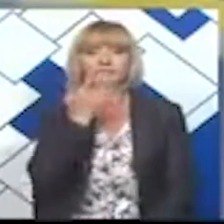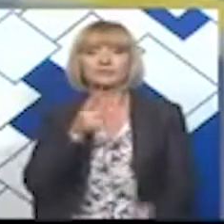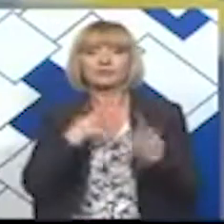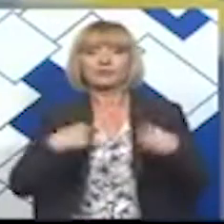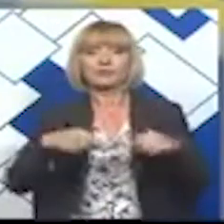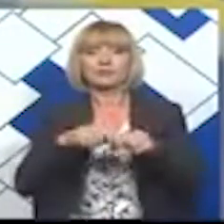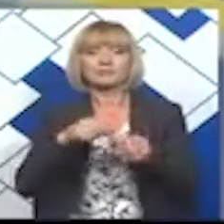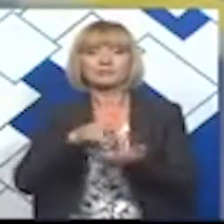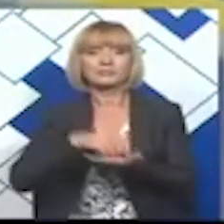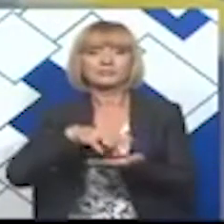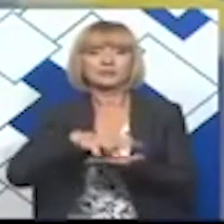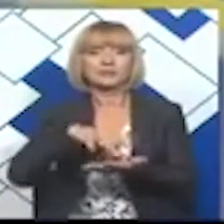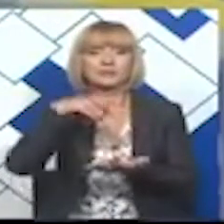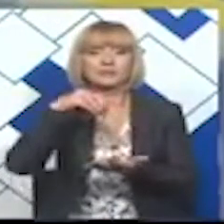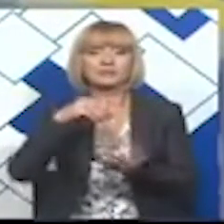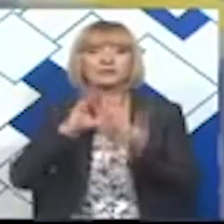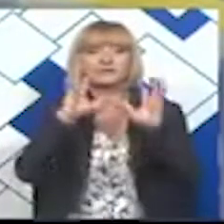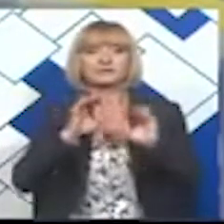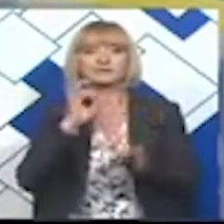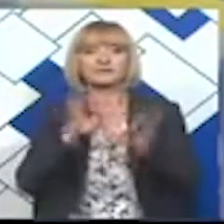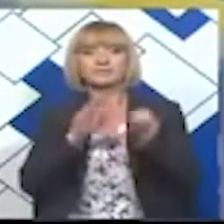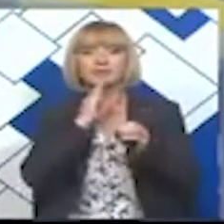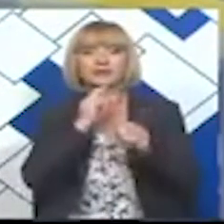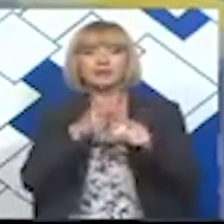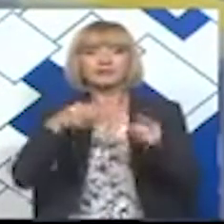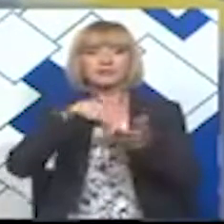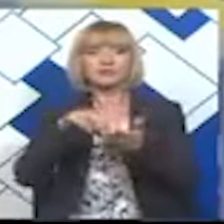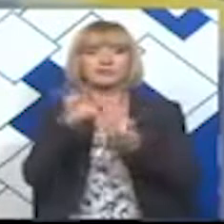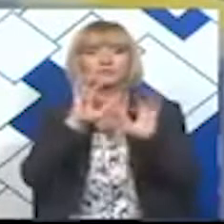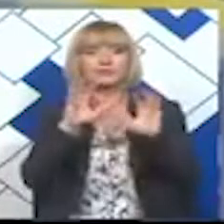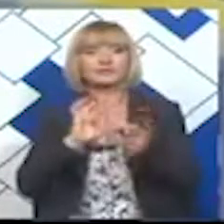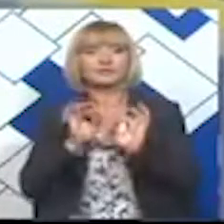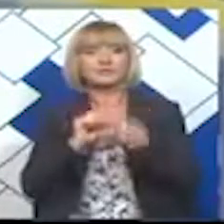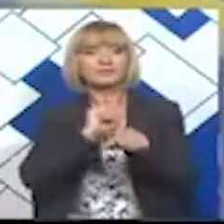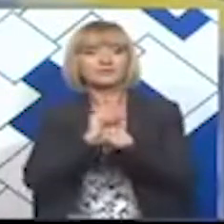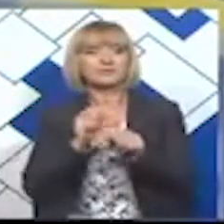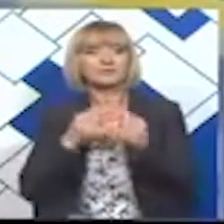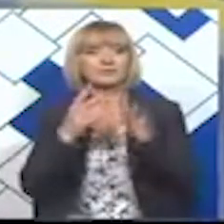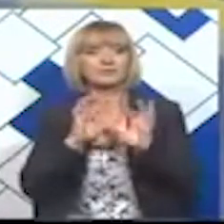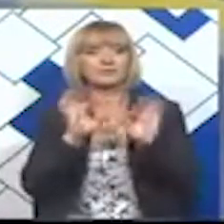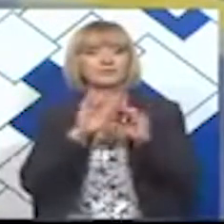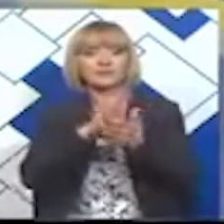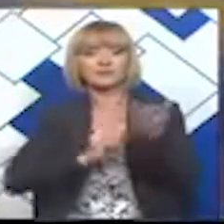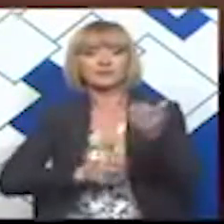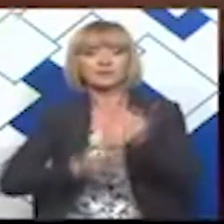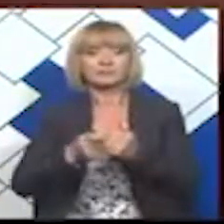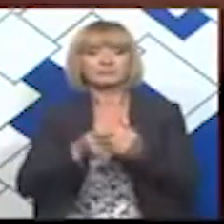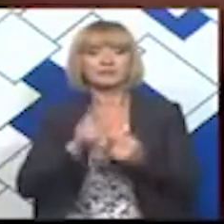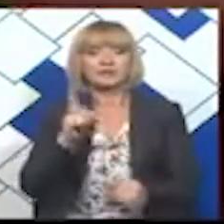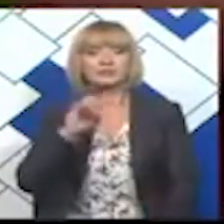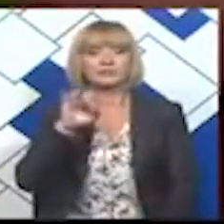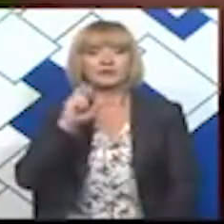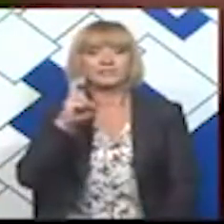პოლიტიკურმა ორგანიზაცია გირჩმა საკონსტიტუციო სასამართლოში ქალთა კვოტირების შესახებ კანონის ნორმის შეჩერების მოთხოვნით განცხადება შეიტანა. ზურაბ